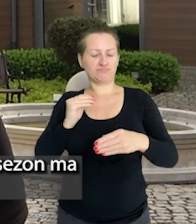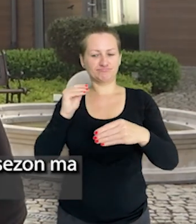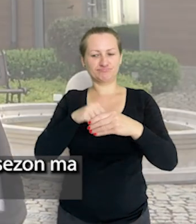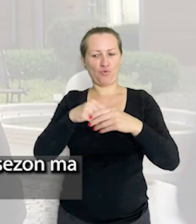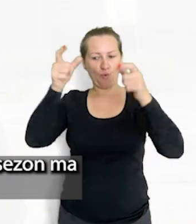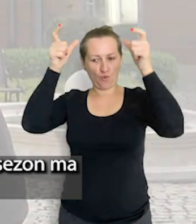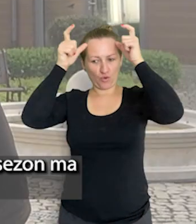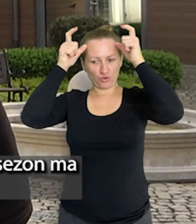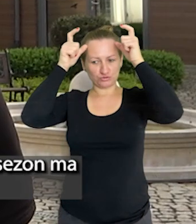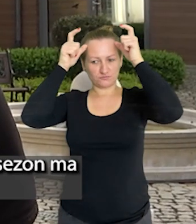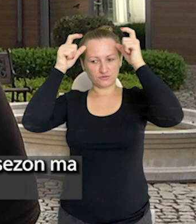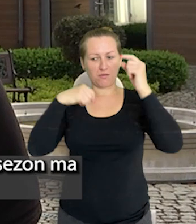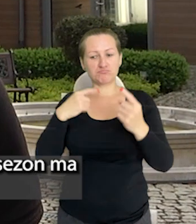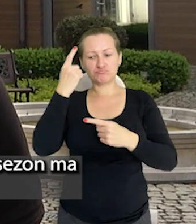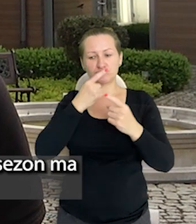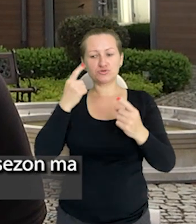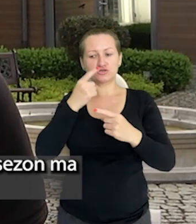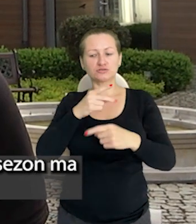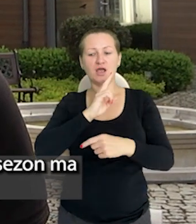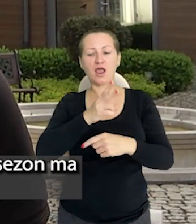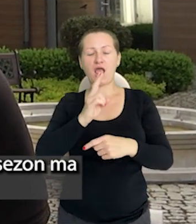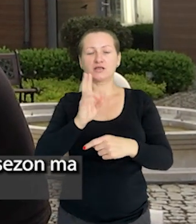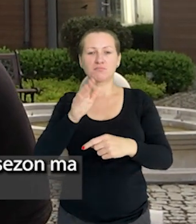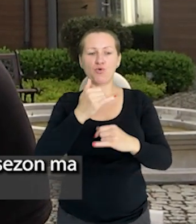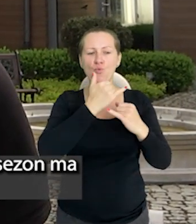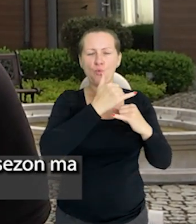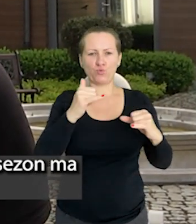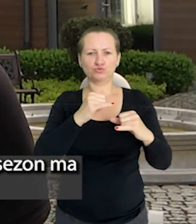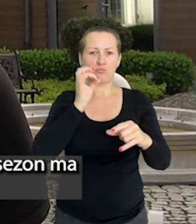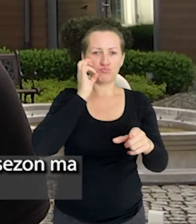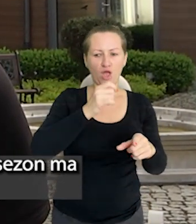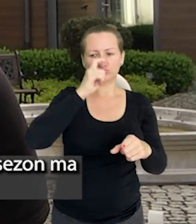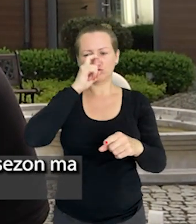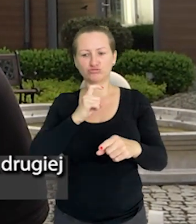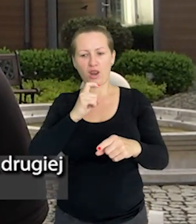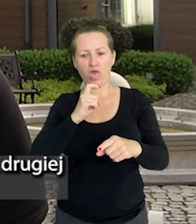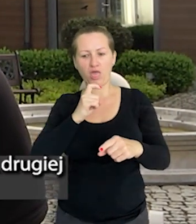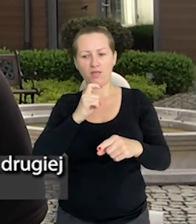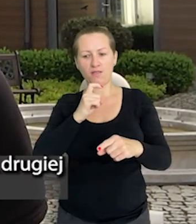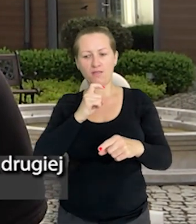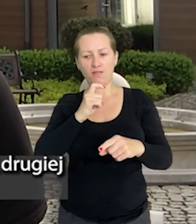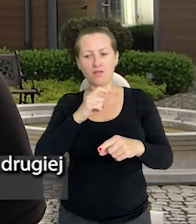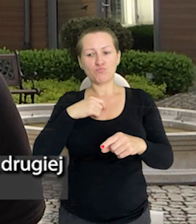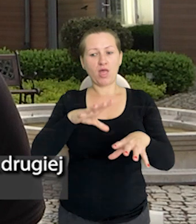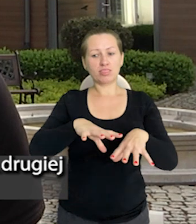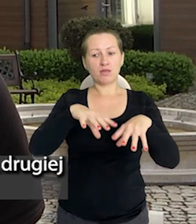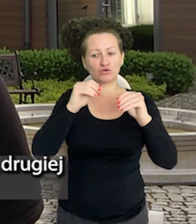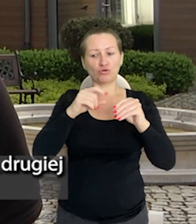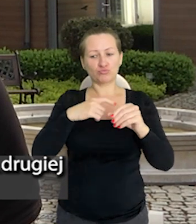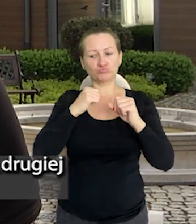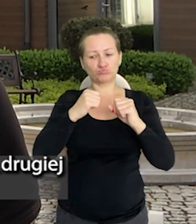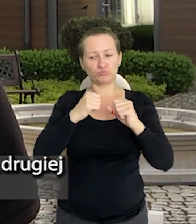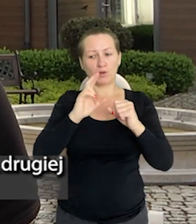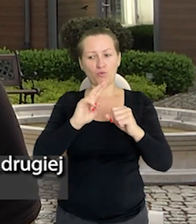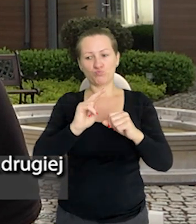Kociewskim Diabłem. Myślę, że każdy sezon ma wzloty, upadki. Myślę, że naszym takimi gorszymi momentami był na